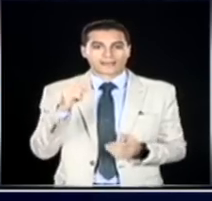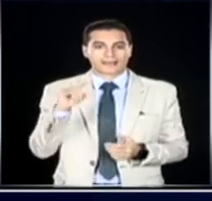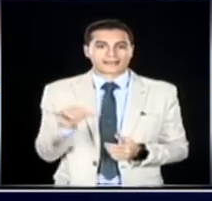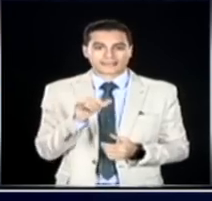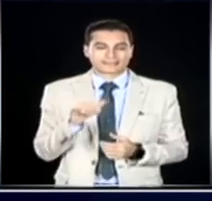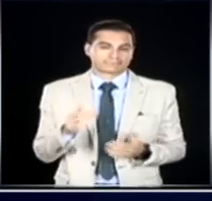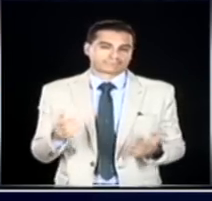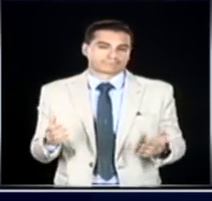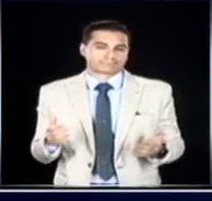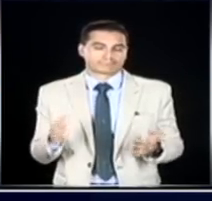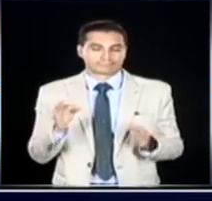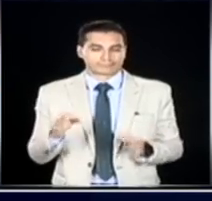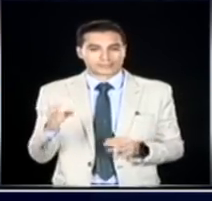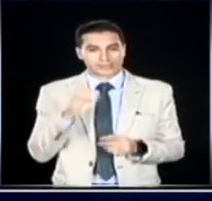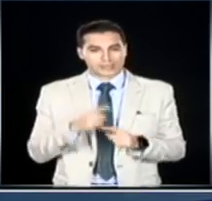احمد البدري